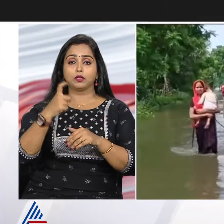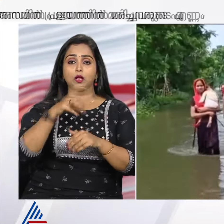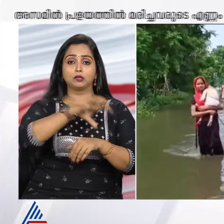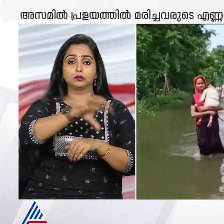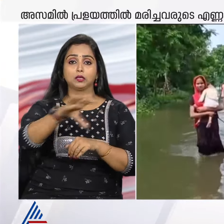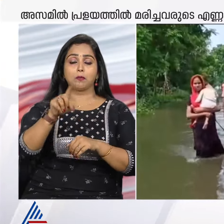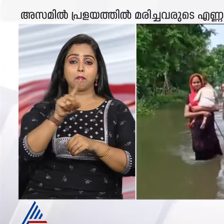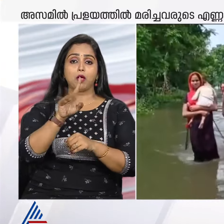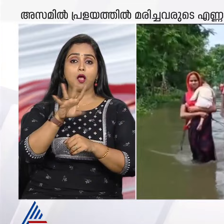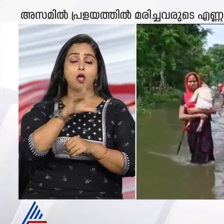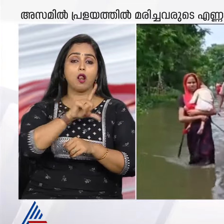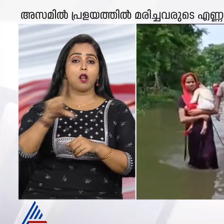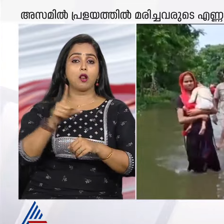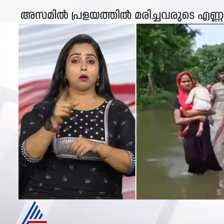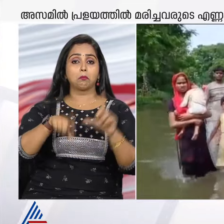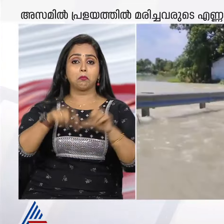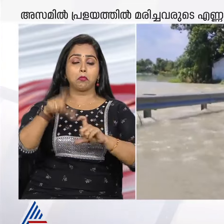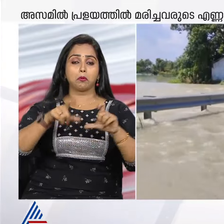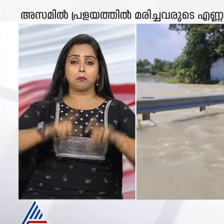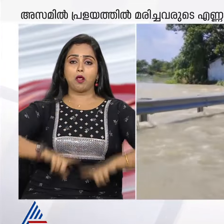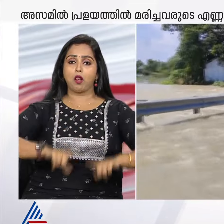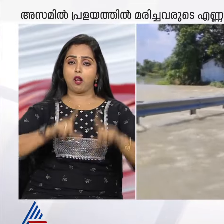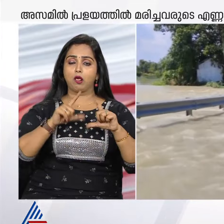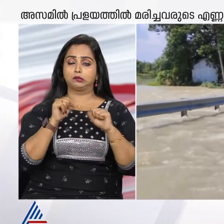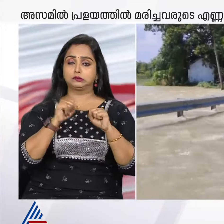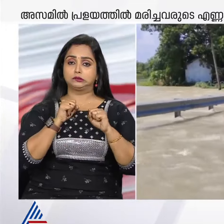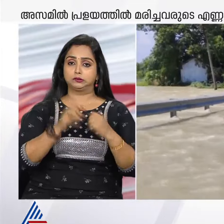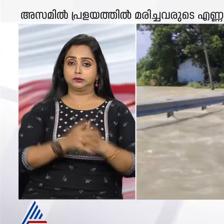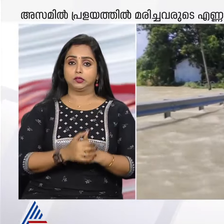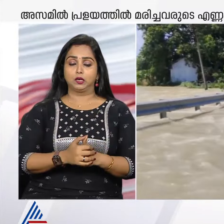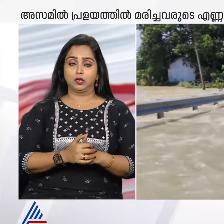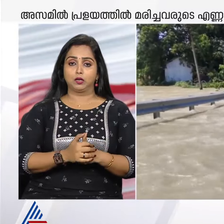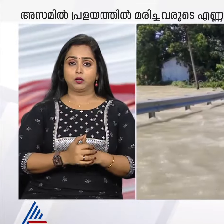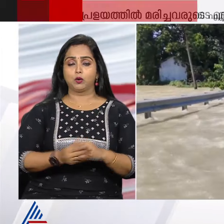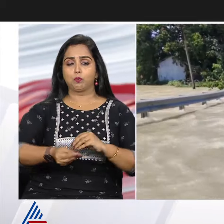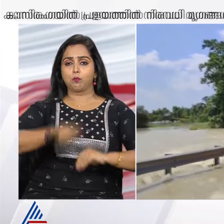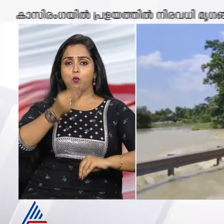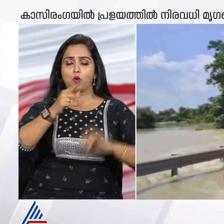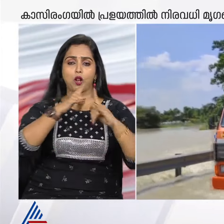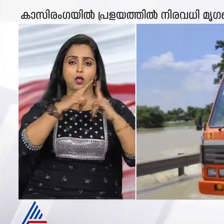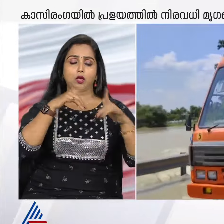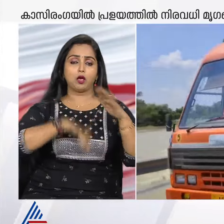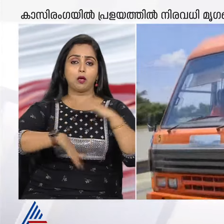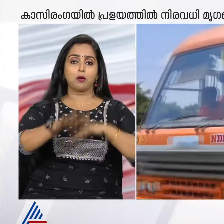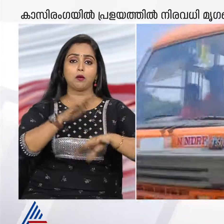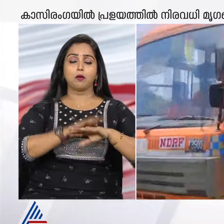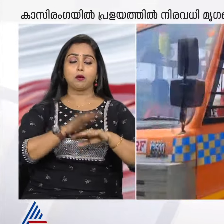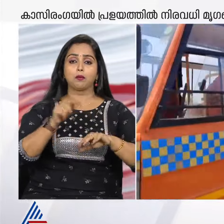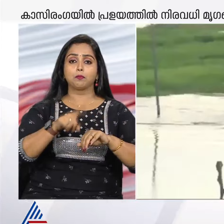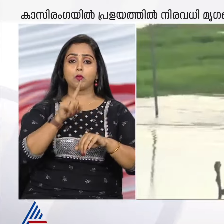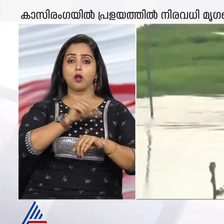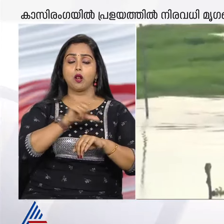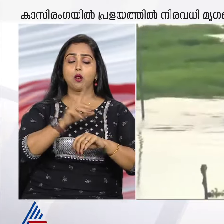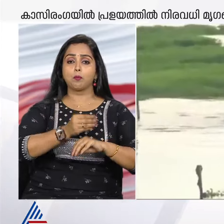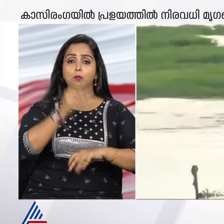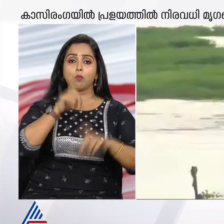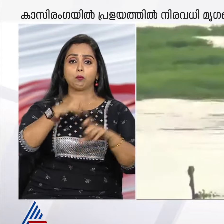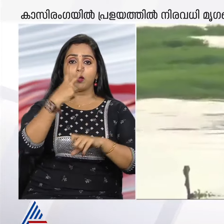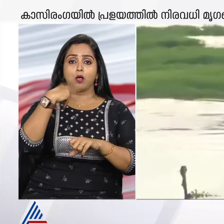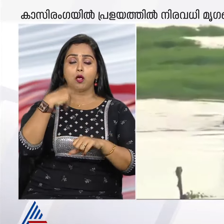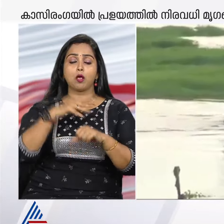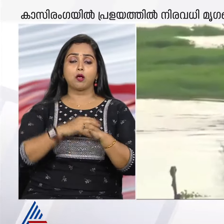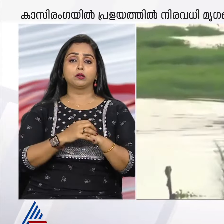ബാധിച്ചത്. 365 ദുരിതാശ്വാസ ക്യാമ്പുകളിലായി 157,000 ആളുകൾ കഴിയുന്നുണ്ട്. കാസിരംഗ നാഷണൽ